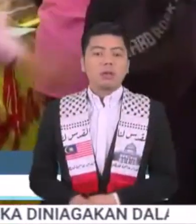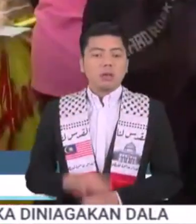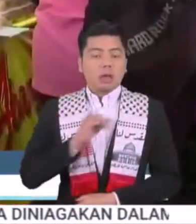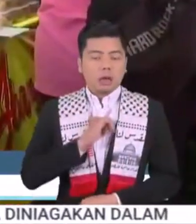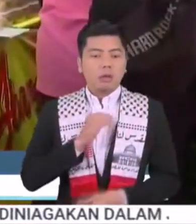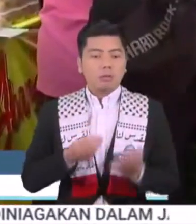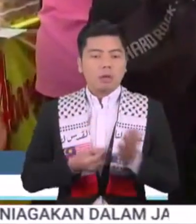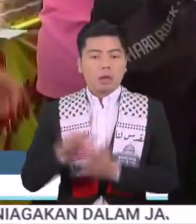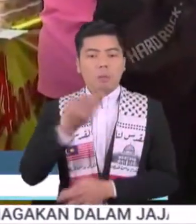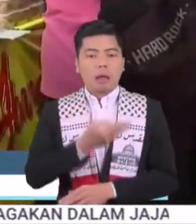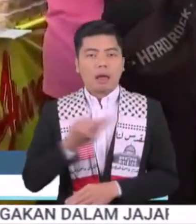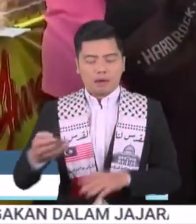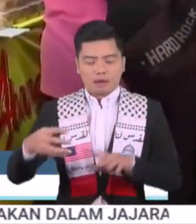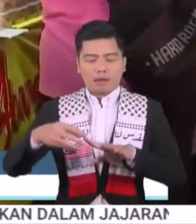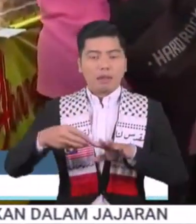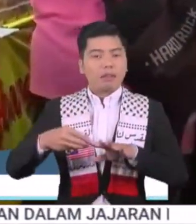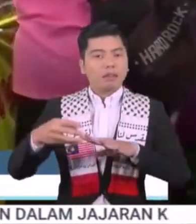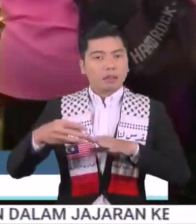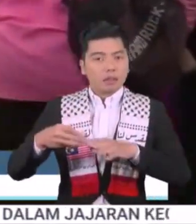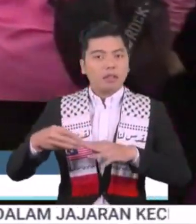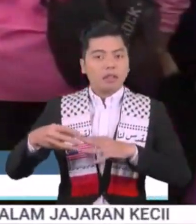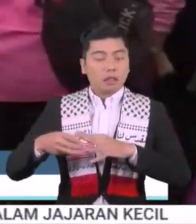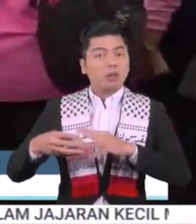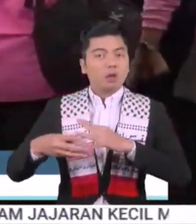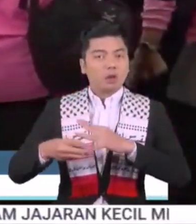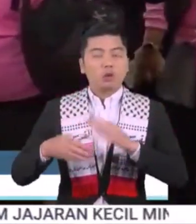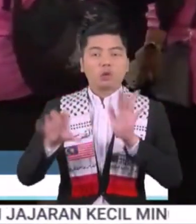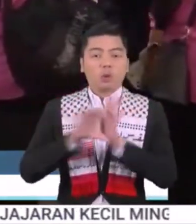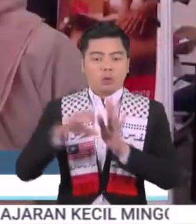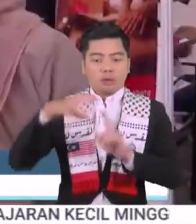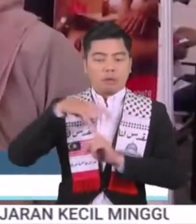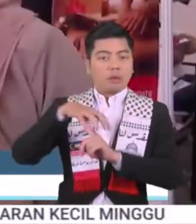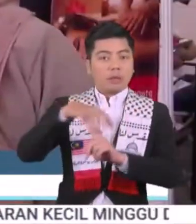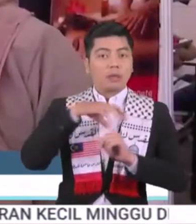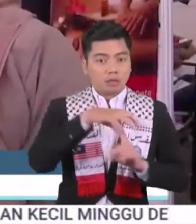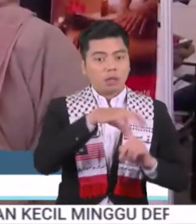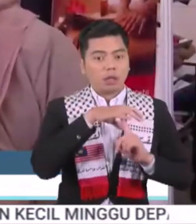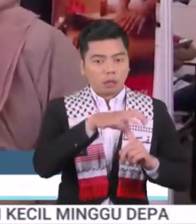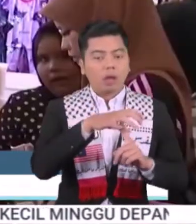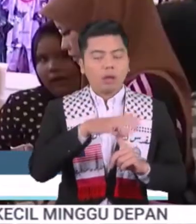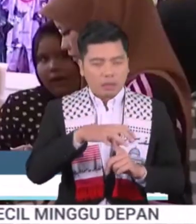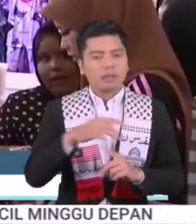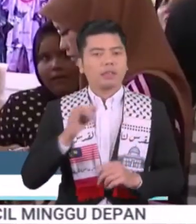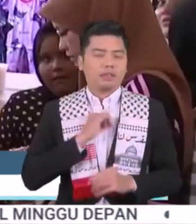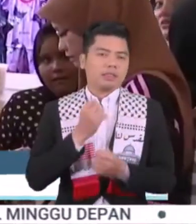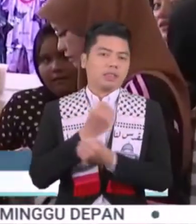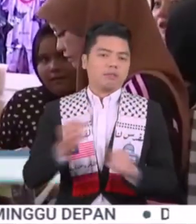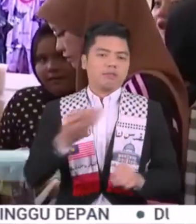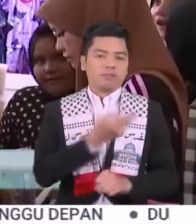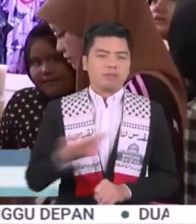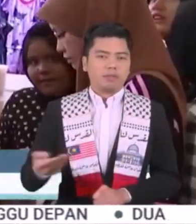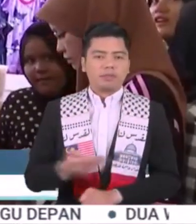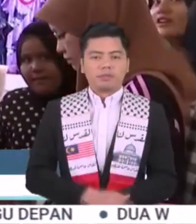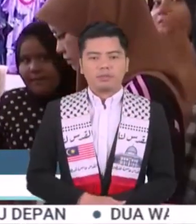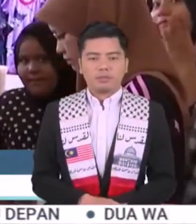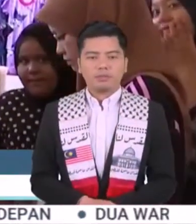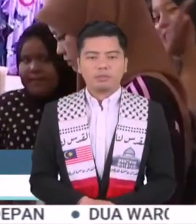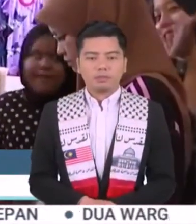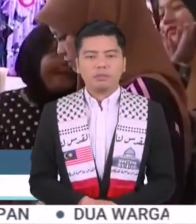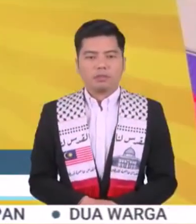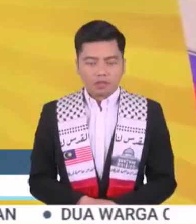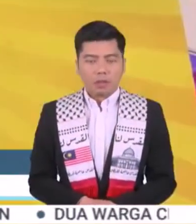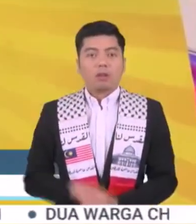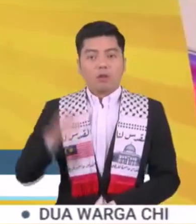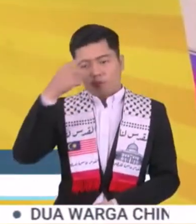untuk barang-barang handle saya. Lepas tu macam saya nak masuk bus ni kan. So kita akan prepare barang-barang untuk masuk bus lah. Jadi dalam expo ni kami bawa